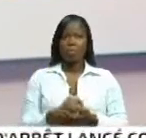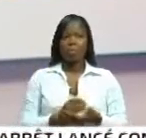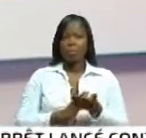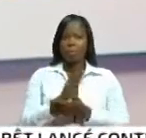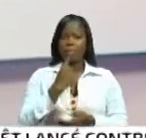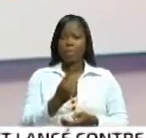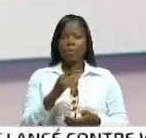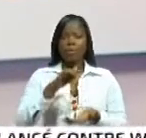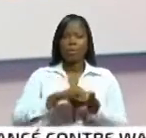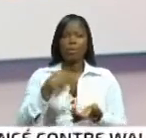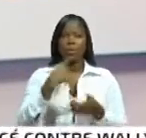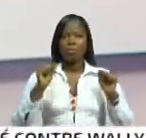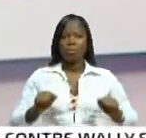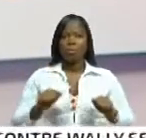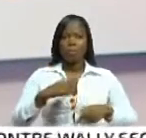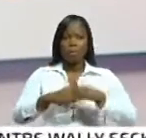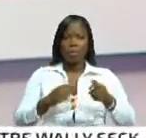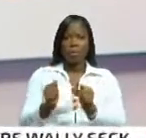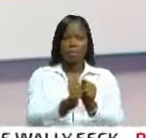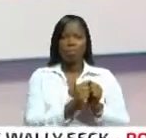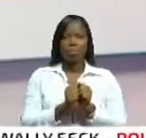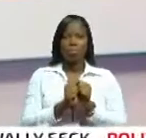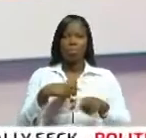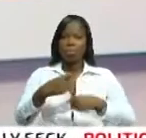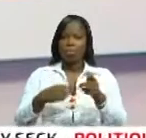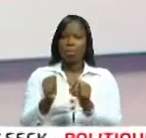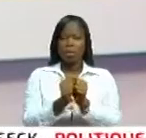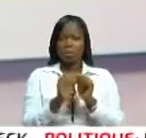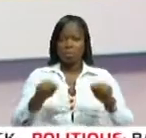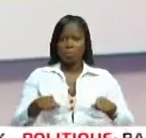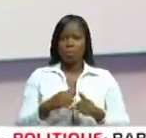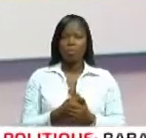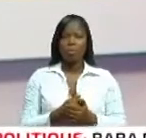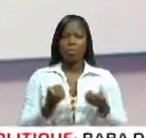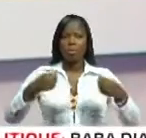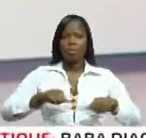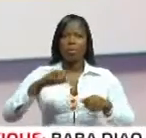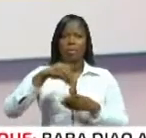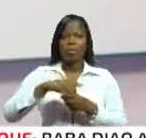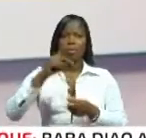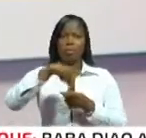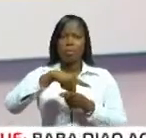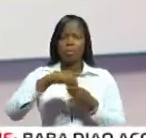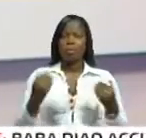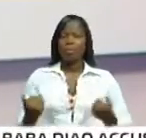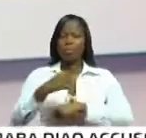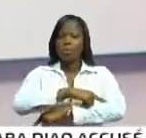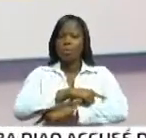que c'est ce qu'ils peuvent aller ensemble vont ensemble cela n'exclut pas que nous sommes laissés dans nos partis aujourd'hui